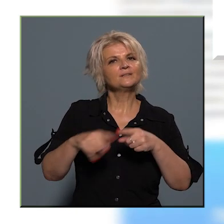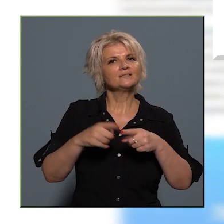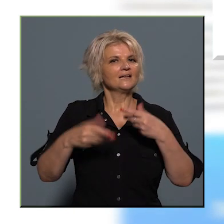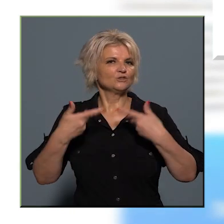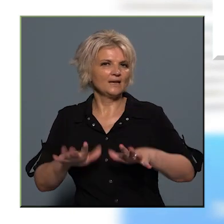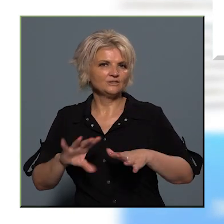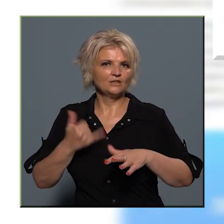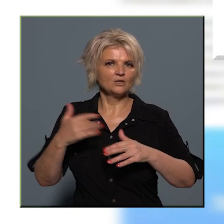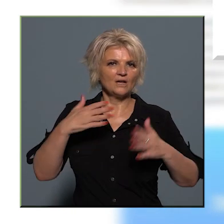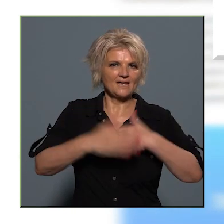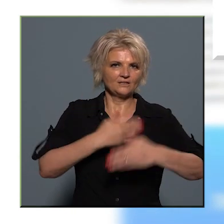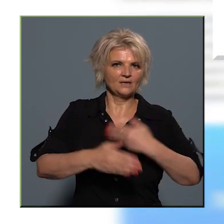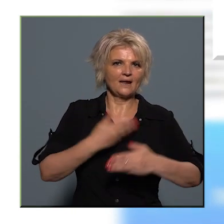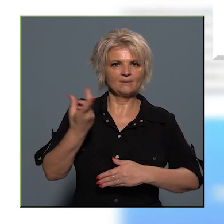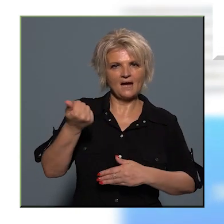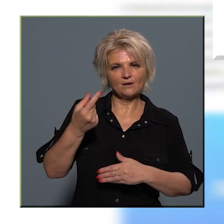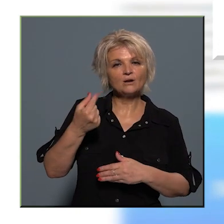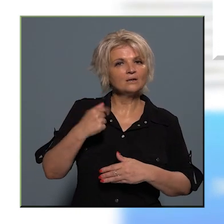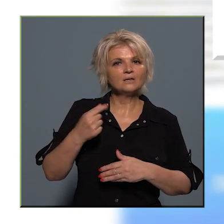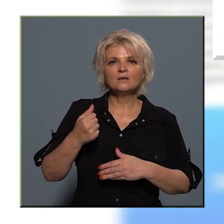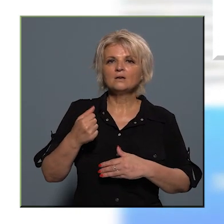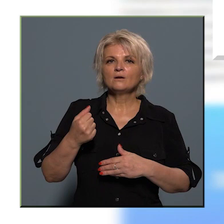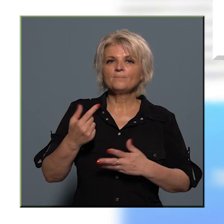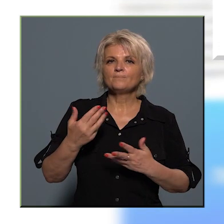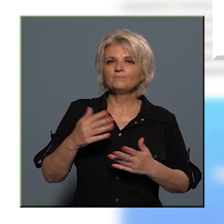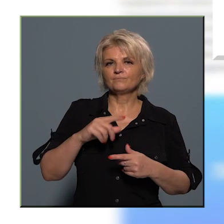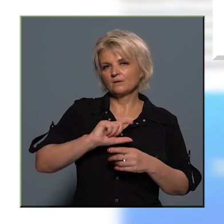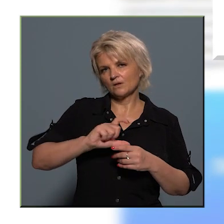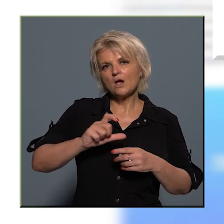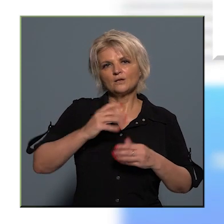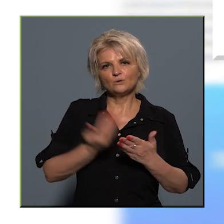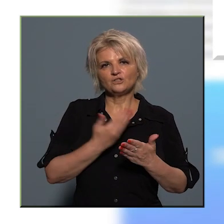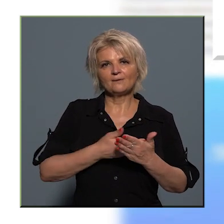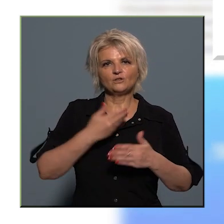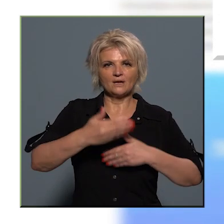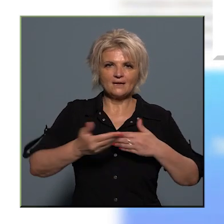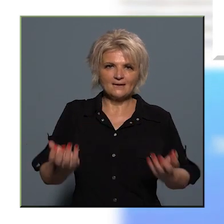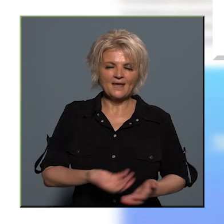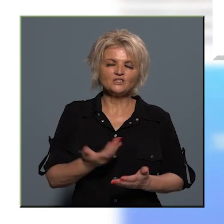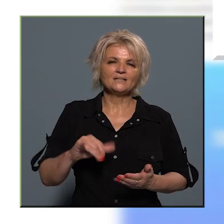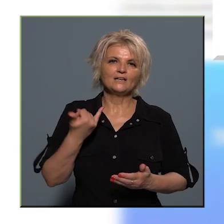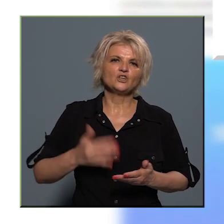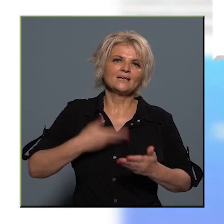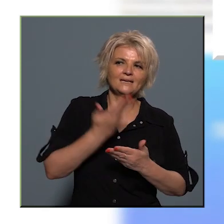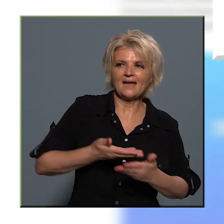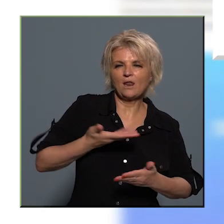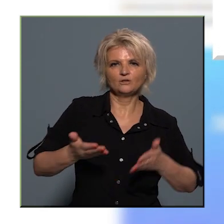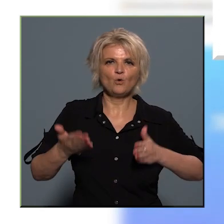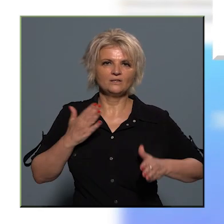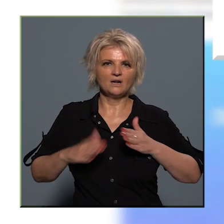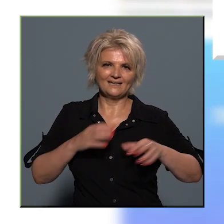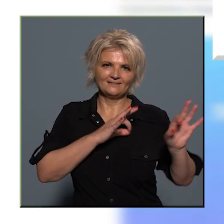kiesése és a nagykereskedelmi árak rendkívüli volatilitása miatt szükség volt mind a kereslet, mind a kínálat oldali